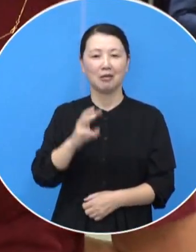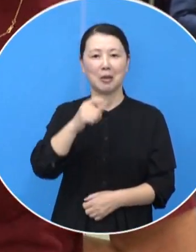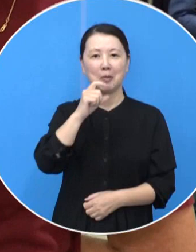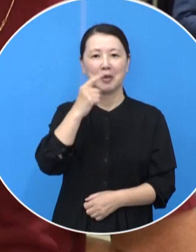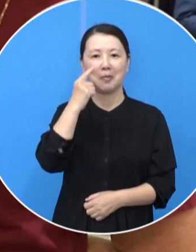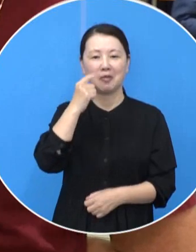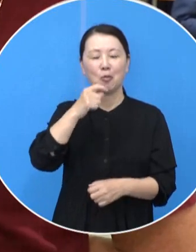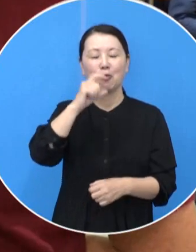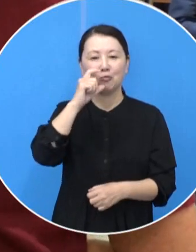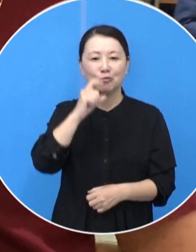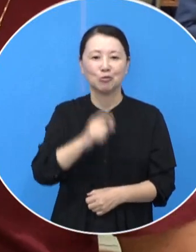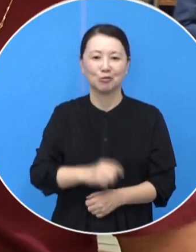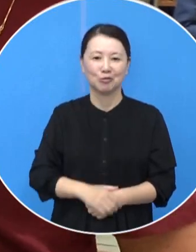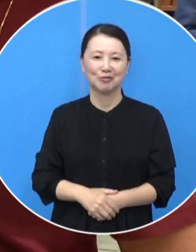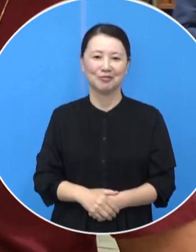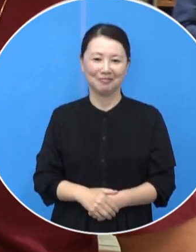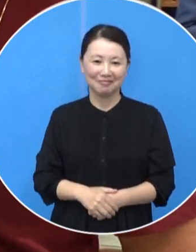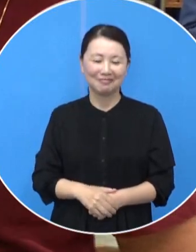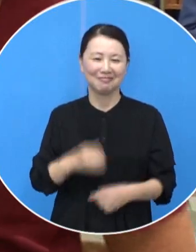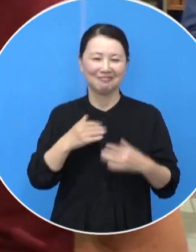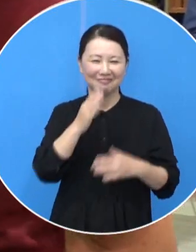to have number three. Number three, yeah. Have fun.